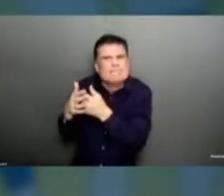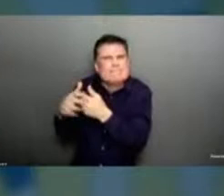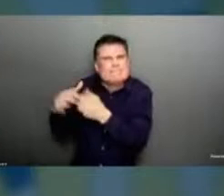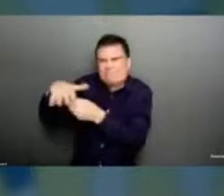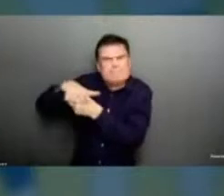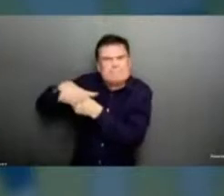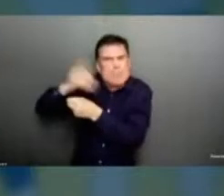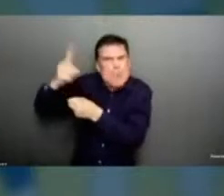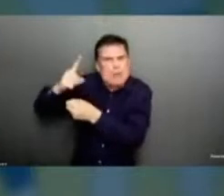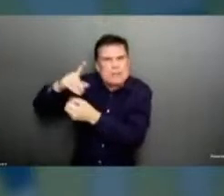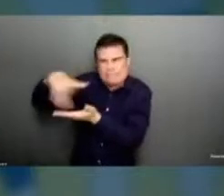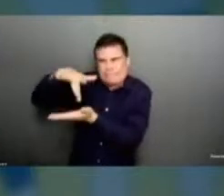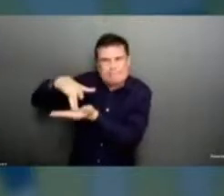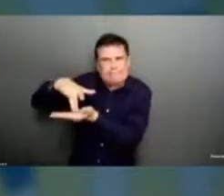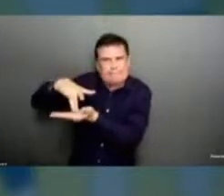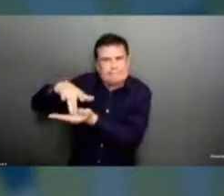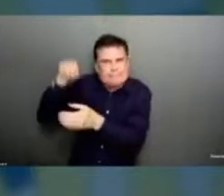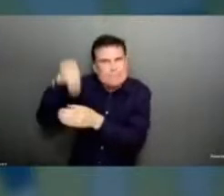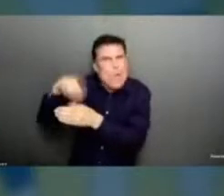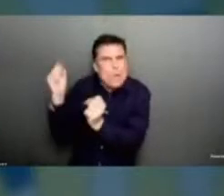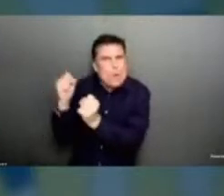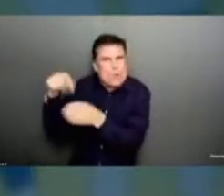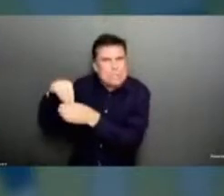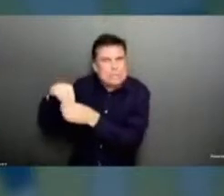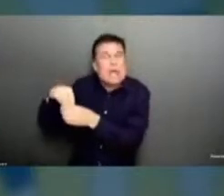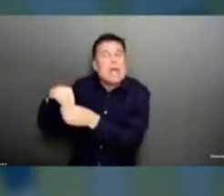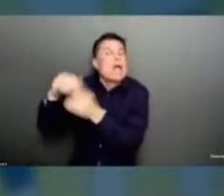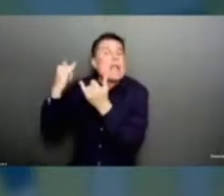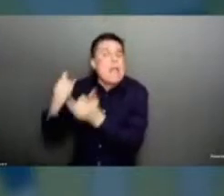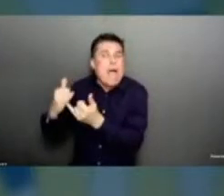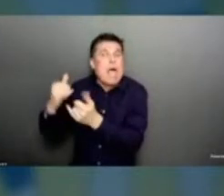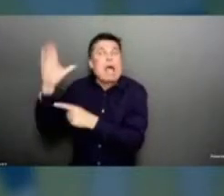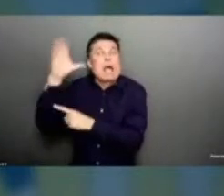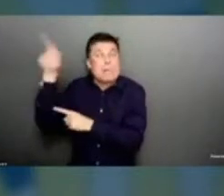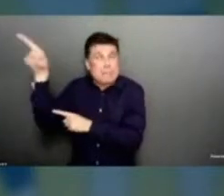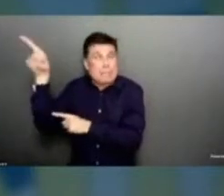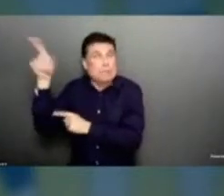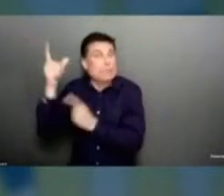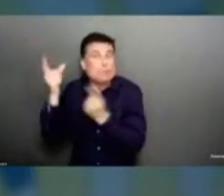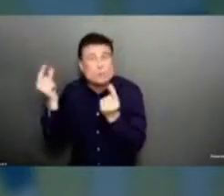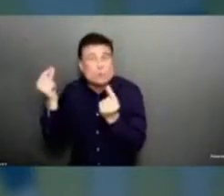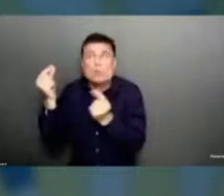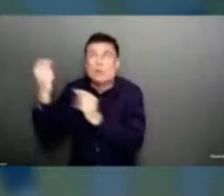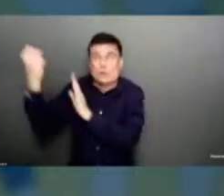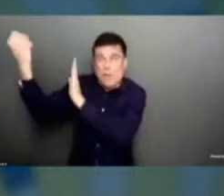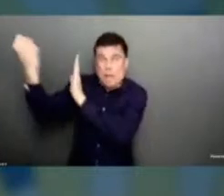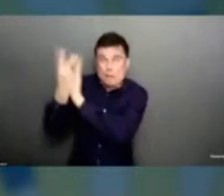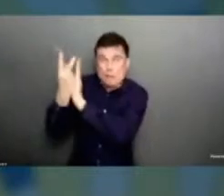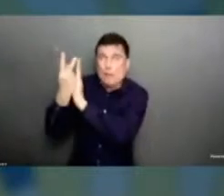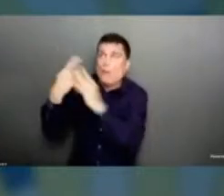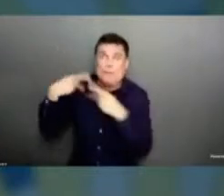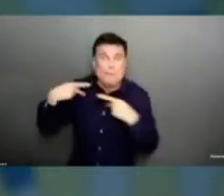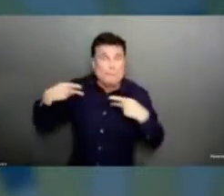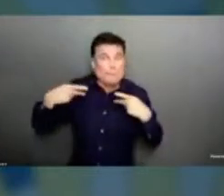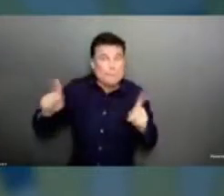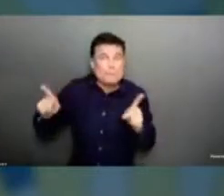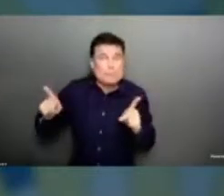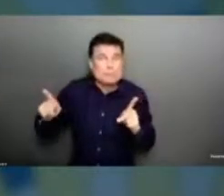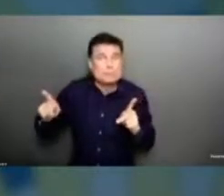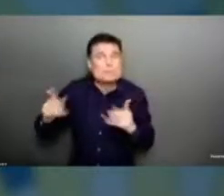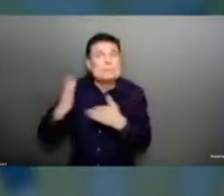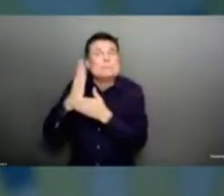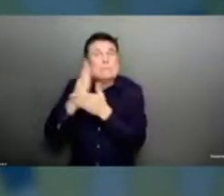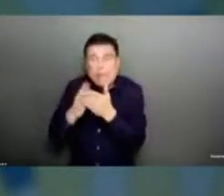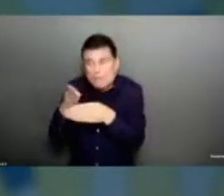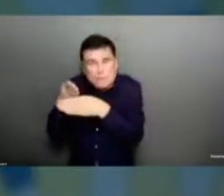Pfizer 所 to be 以 able to move some of the frozen vaccine to other places. 所 So 以现 again, 在有这 we 个 have 技术 the 条件，我们 opportunity 可以把 now 冰冻 with 的 the 辉瑞